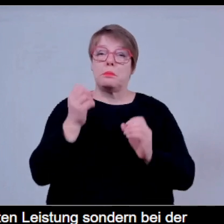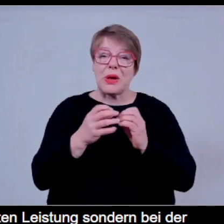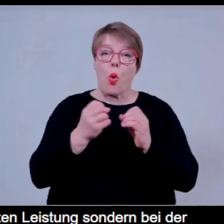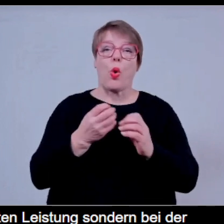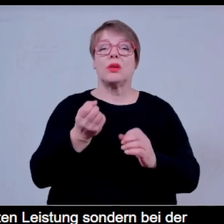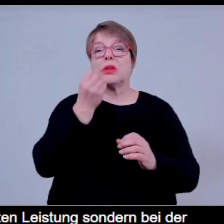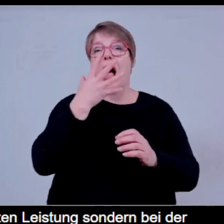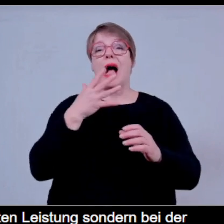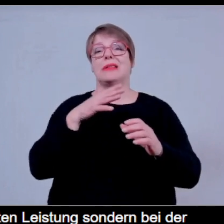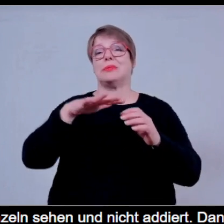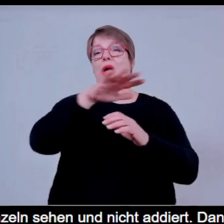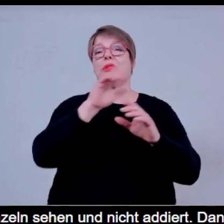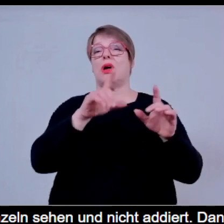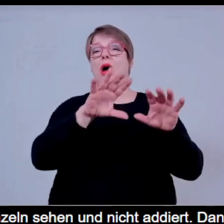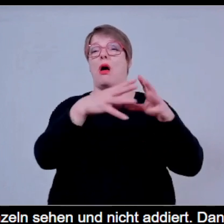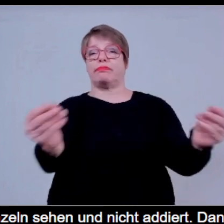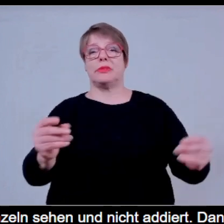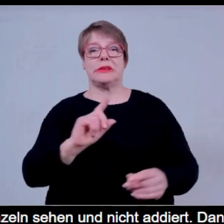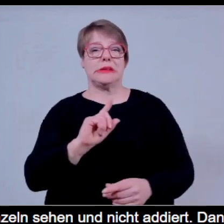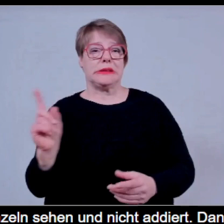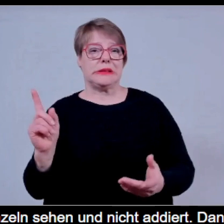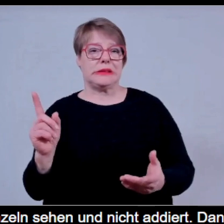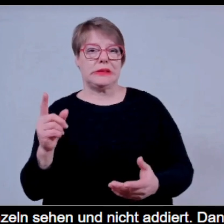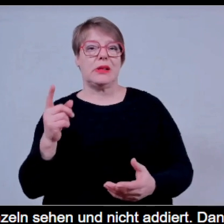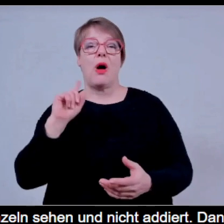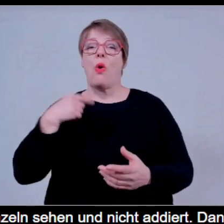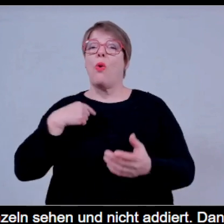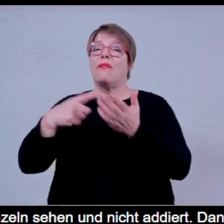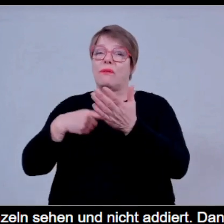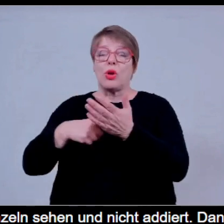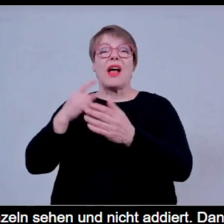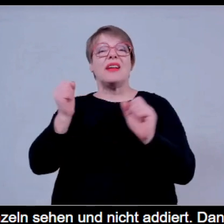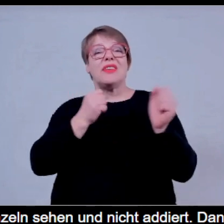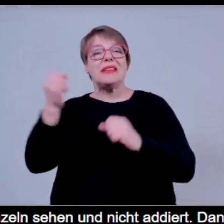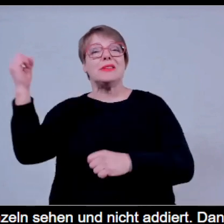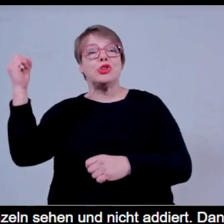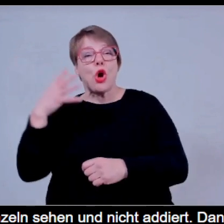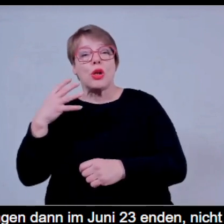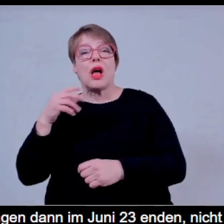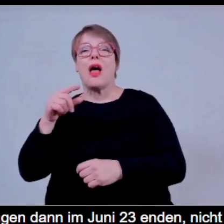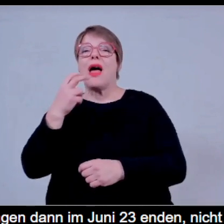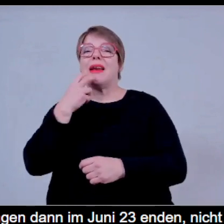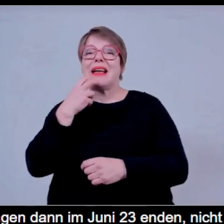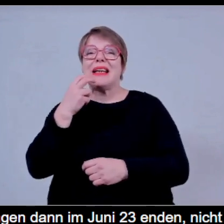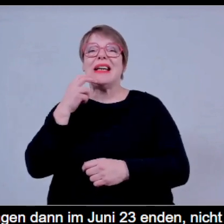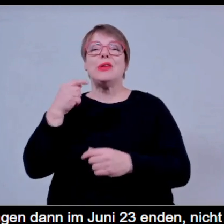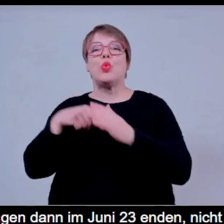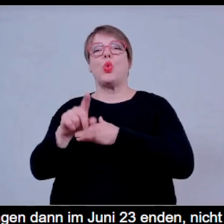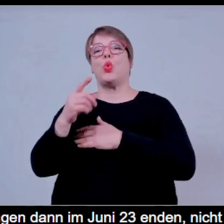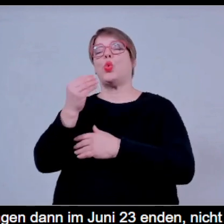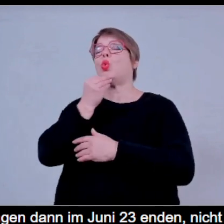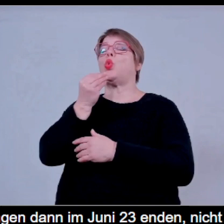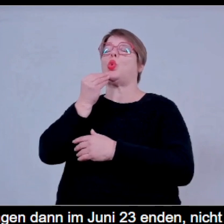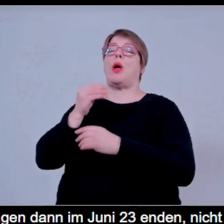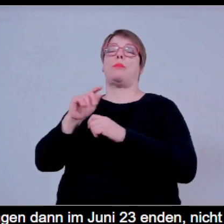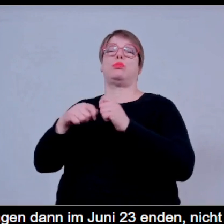konkrete Probleme sind, wie hoch die Energiekosten sind, wie sich die Preissteigerungen ausgewirkt haben. Wir wollen